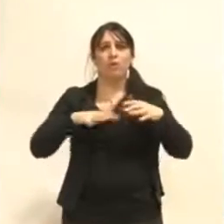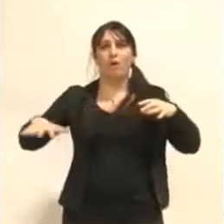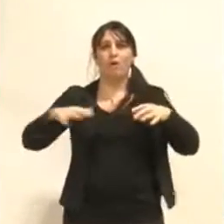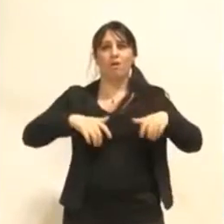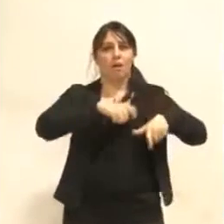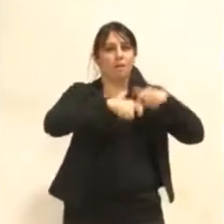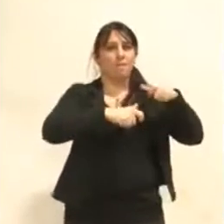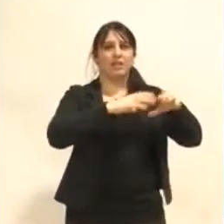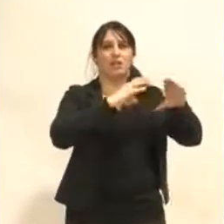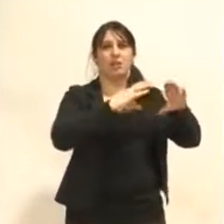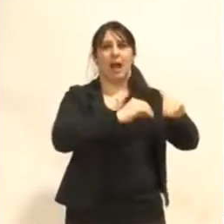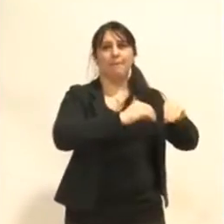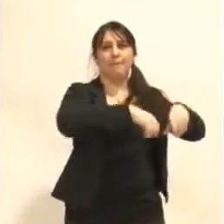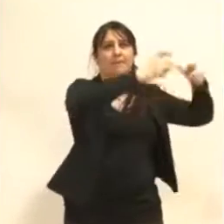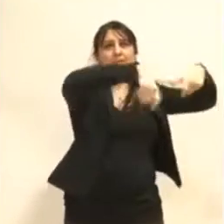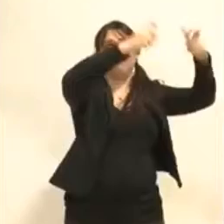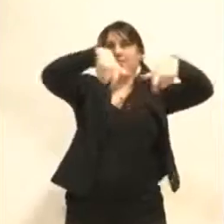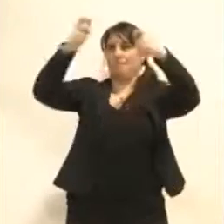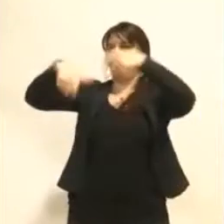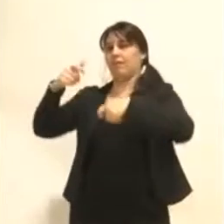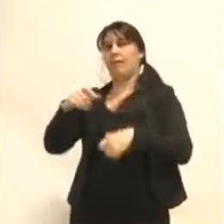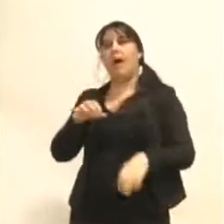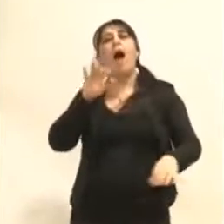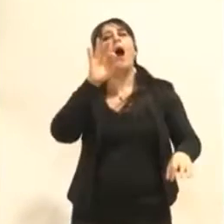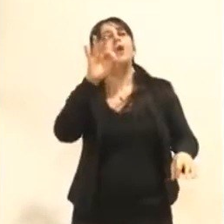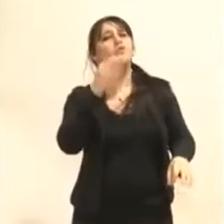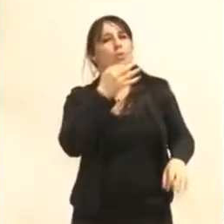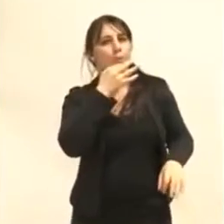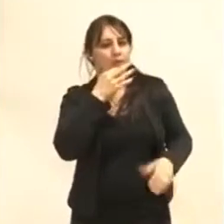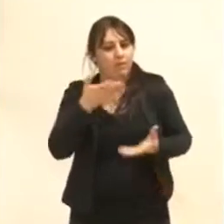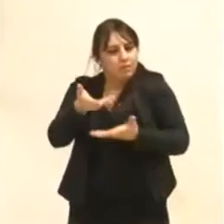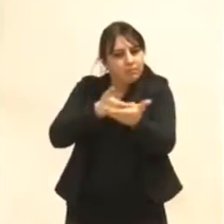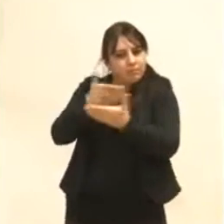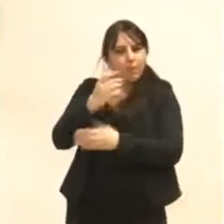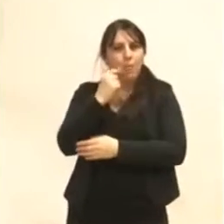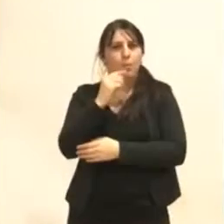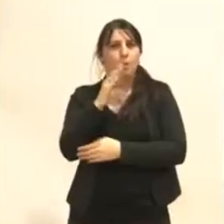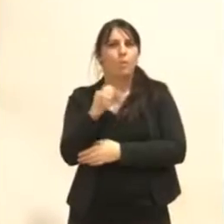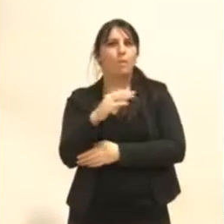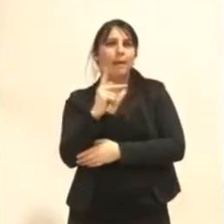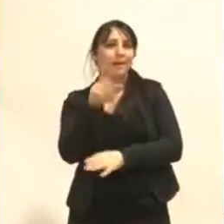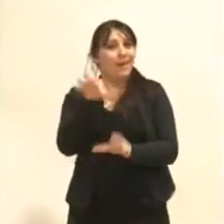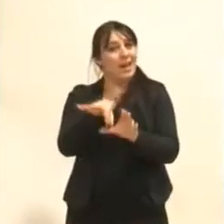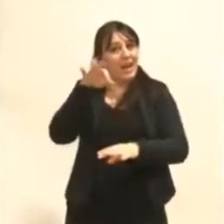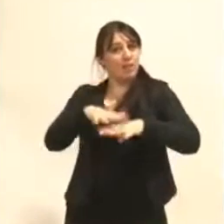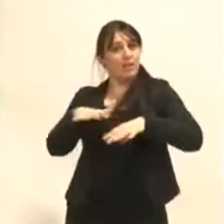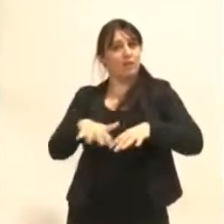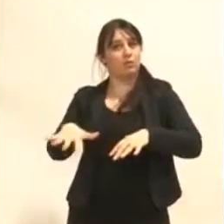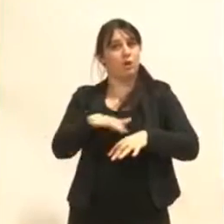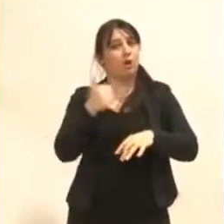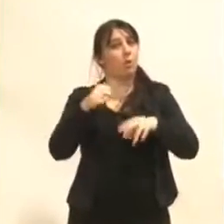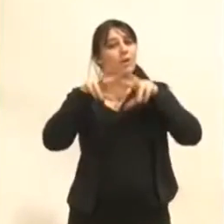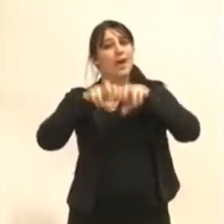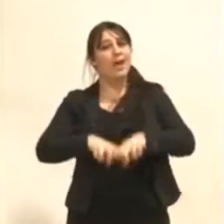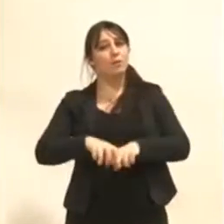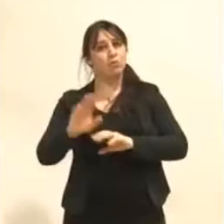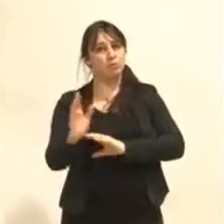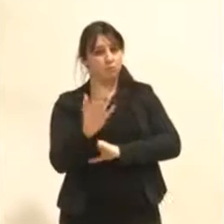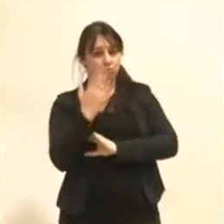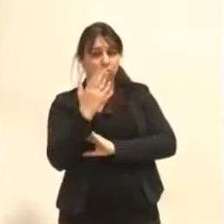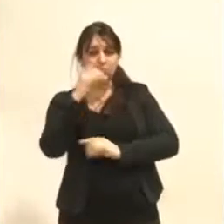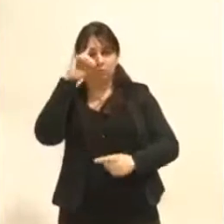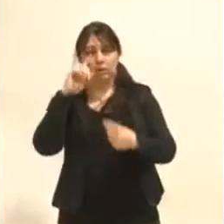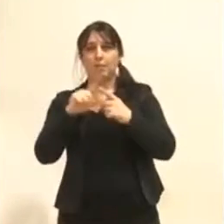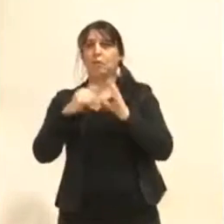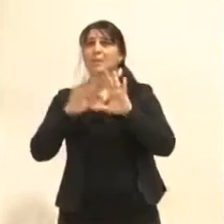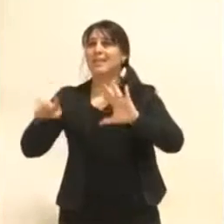riverains. À ce propos, durant les échanges, M. Black, élu de secteur, a parlé d'une étude qui montre que depuis